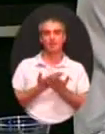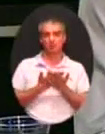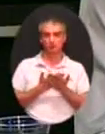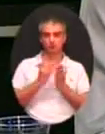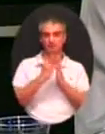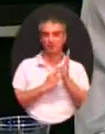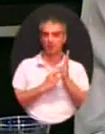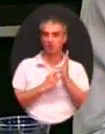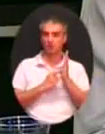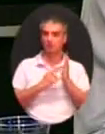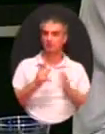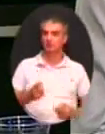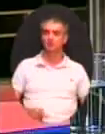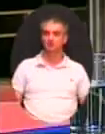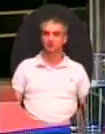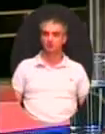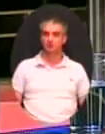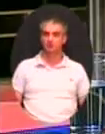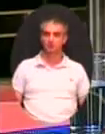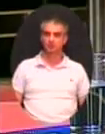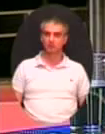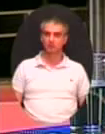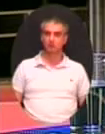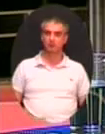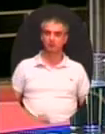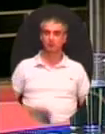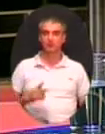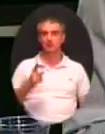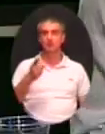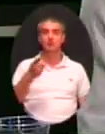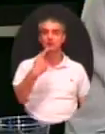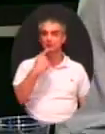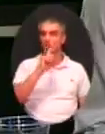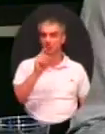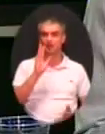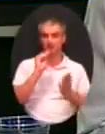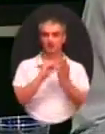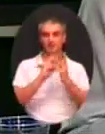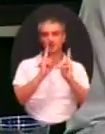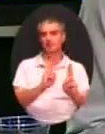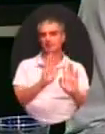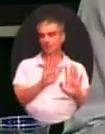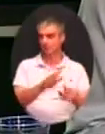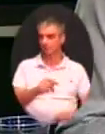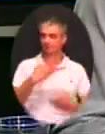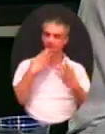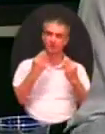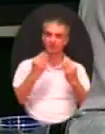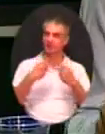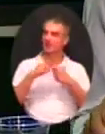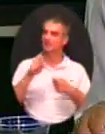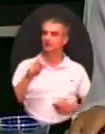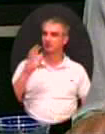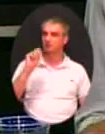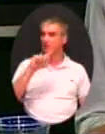ולחוקק אותם כחוק. ולהכניס את זה למקרר לפריזר. כן, כמו שאומר חבר הכנסת מוזס, זה כנראה ייכנס לפריזר. אור ישראלי, תודה רבה. חבר הכנסת... תודה